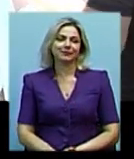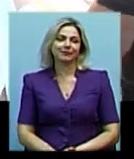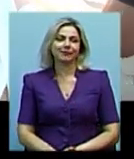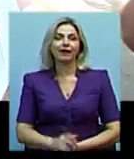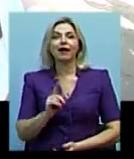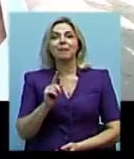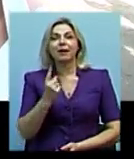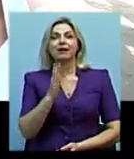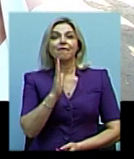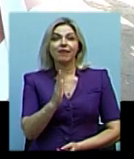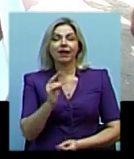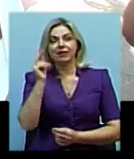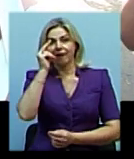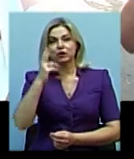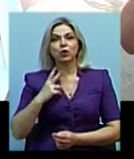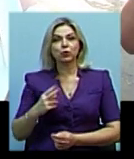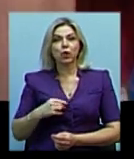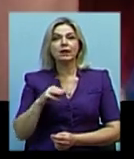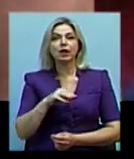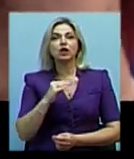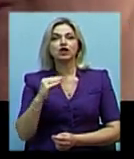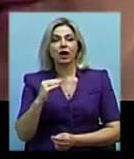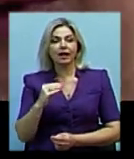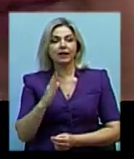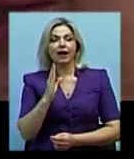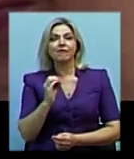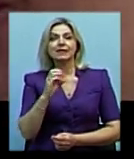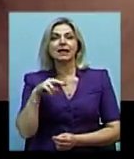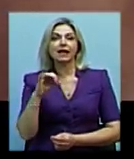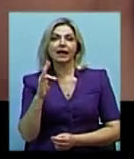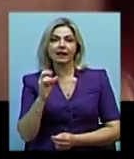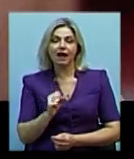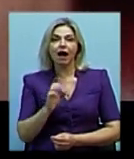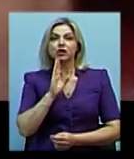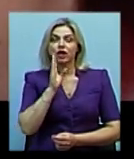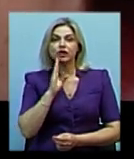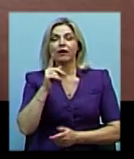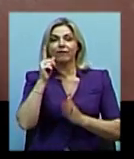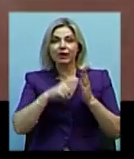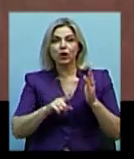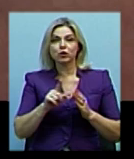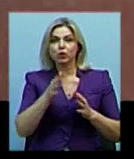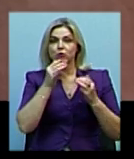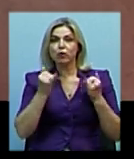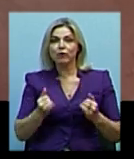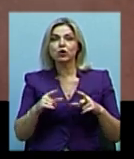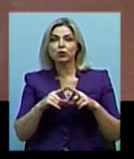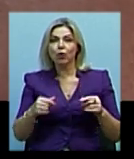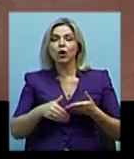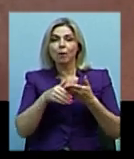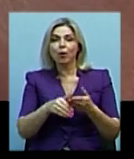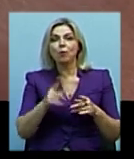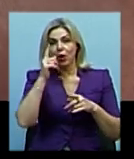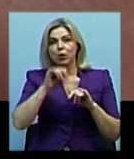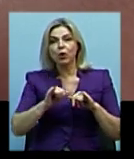У першому В навчатиметься донька Тетяни Жаринової Веселина Летунова. Жінка сподівається, що сучасна школа допоможе